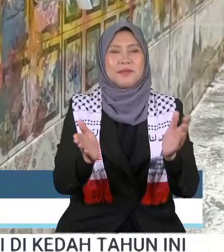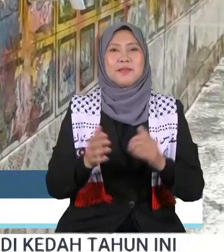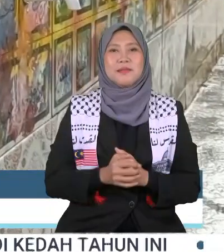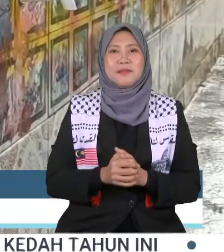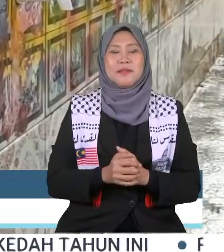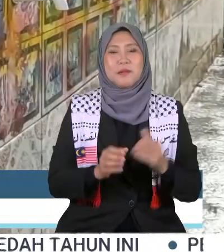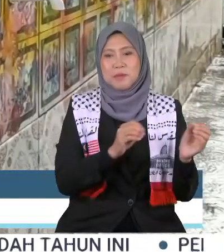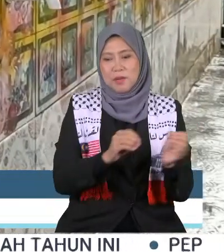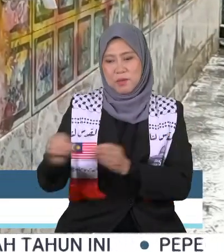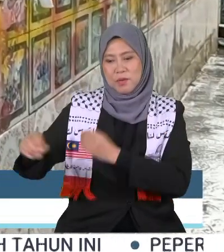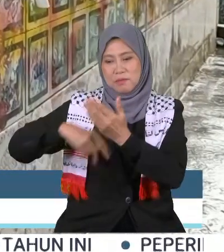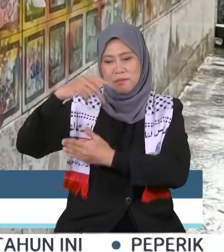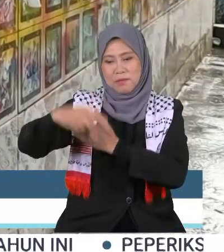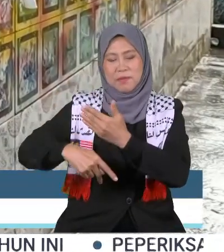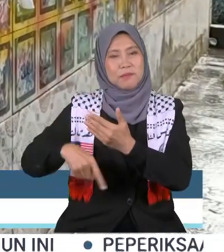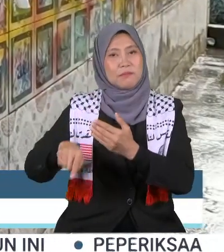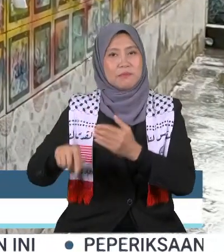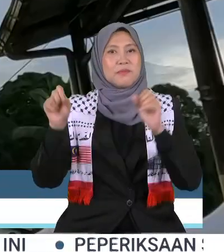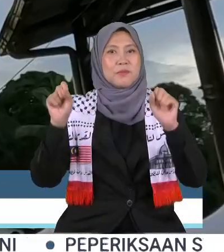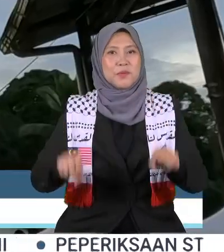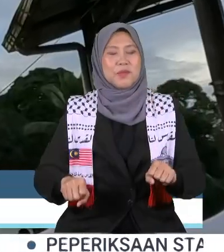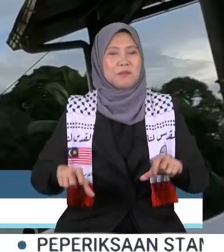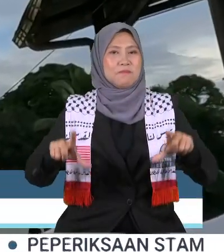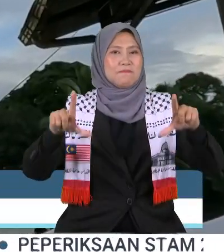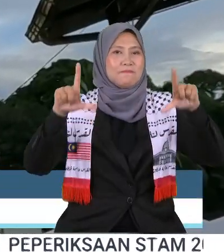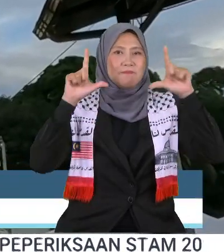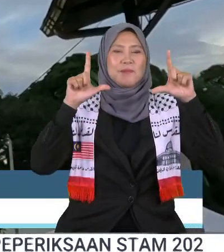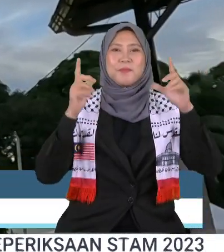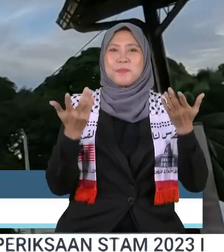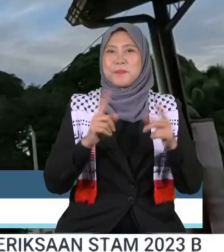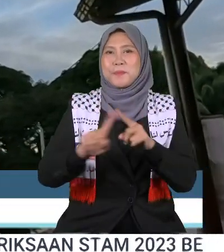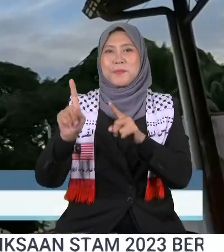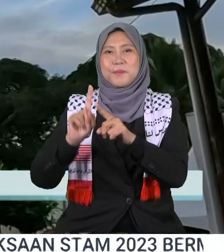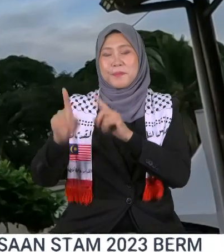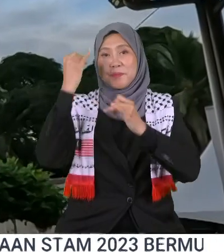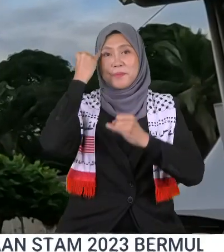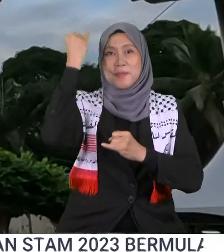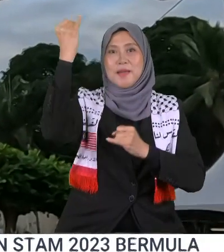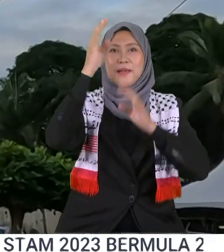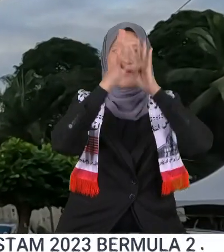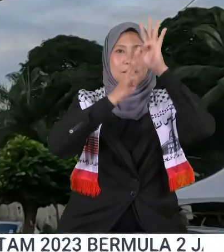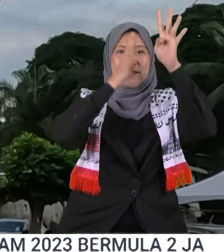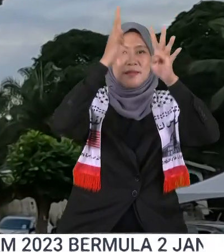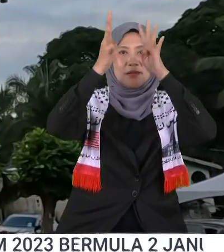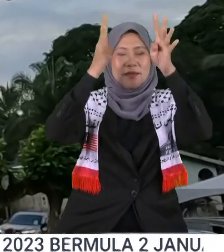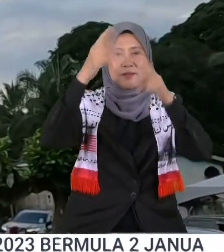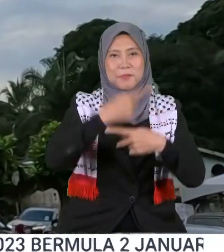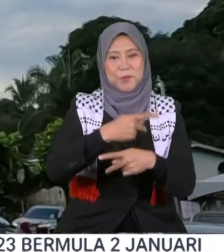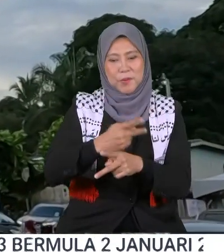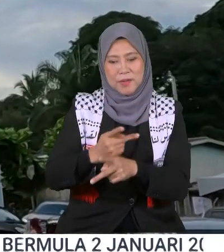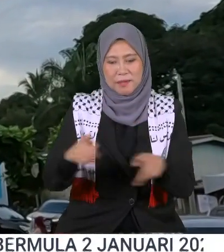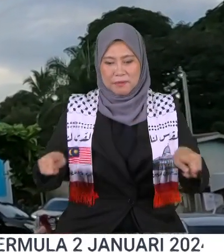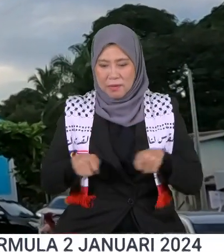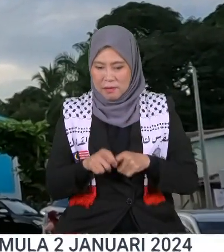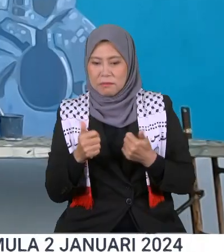Kesinambungan penganjuran program seperti ini berupaya menyelahkan kepelbagaian daya cipta berinovasi produk tempatan